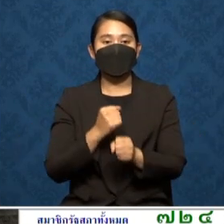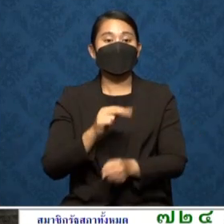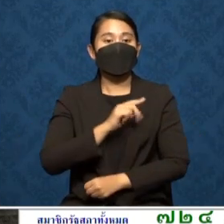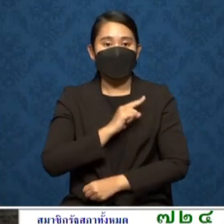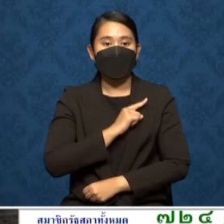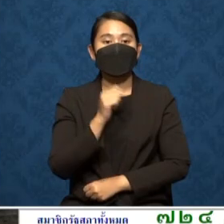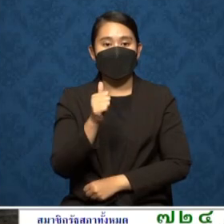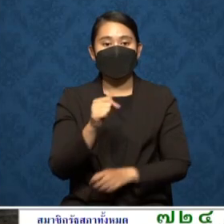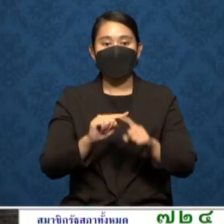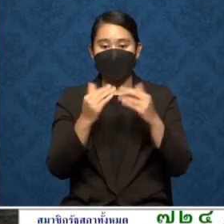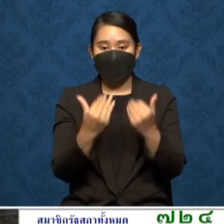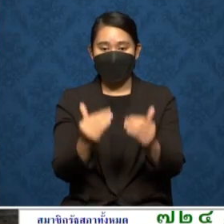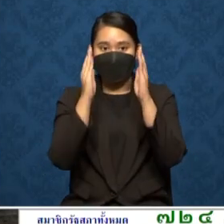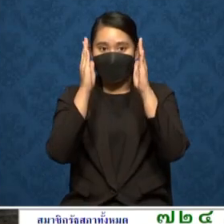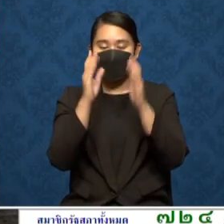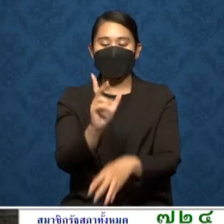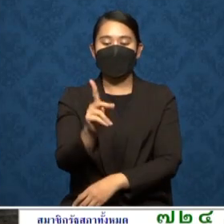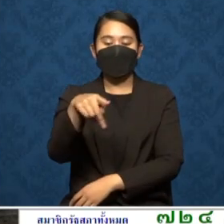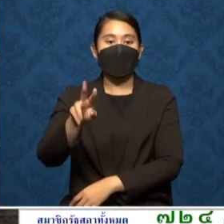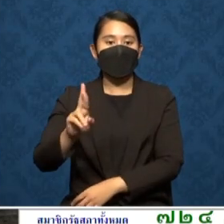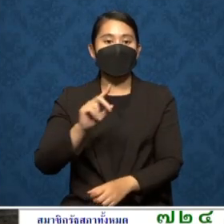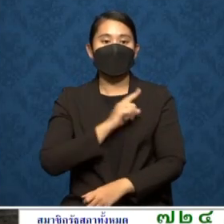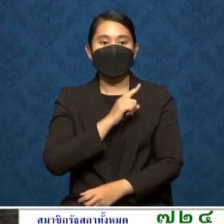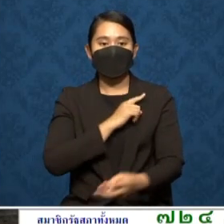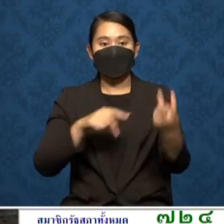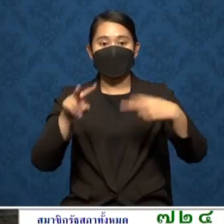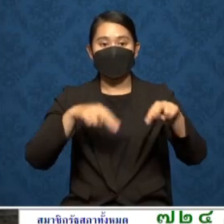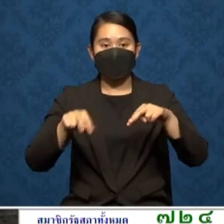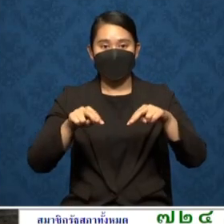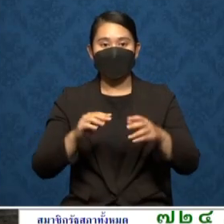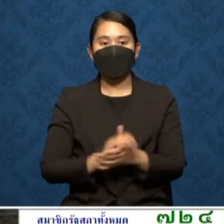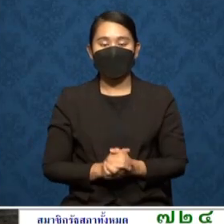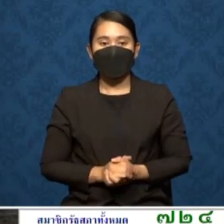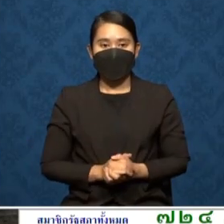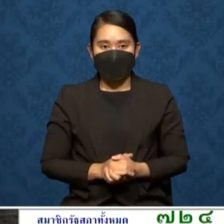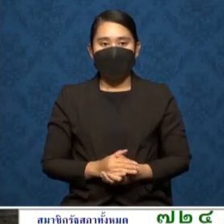นี้ตั้งใจที่จะให้กพร.เป็นผู้ดูแลขออนุญาตกราบเรียนท่านประธานดังนี้ครับ